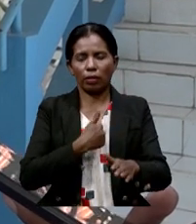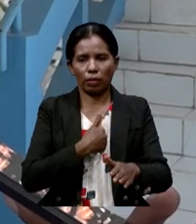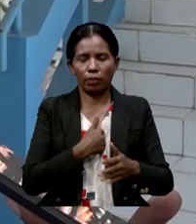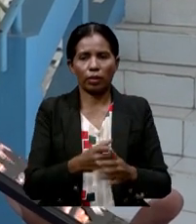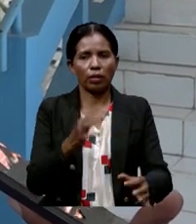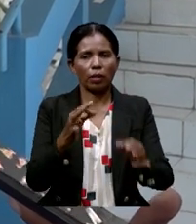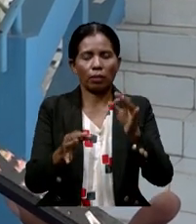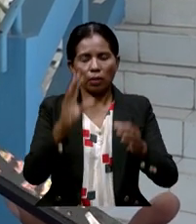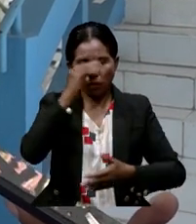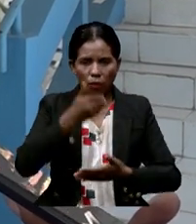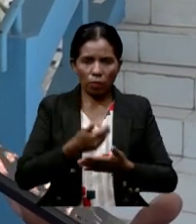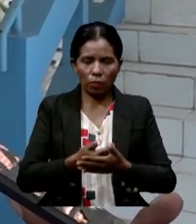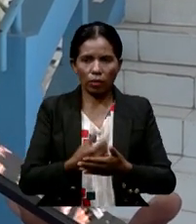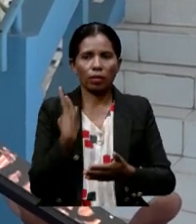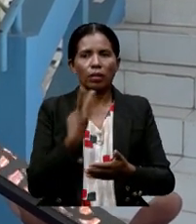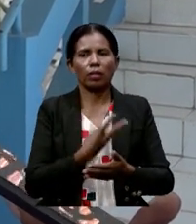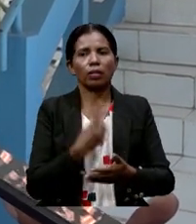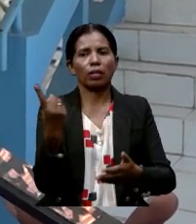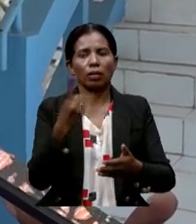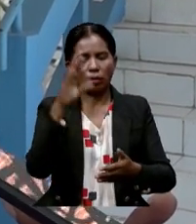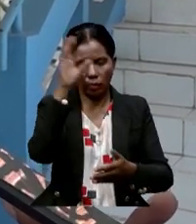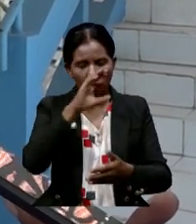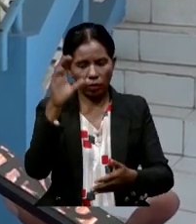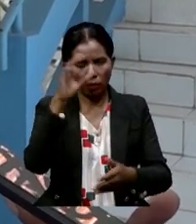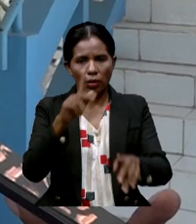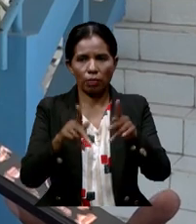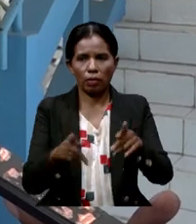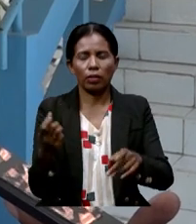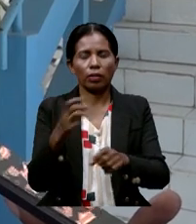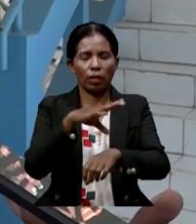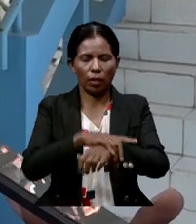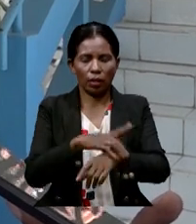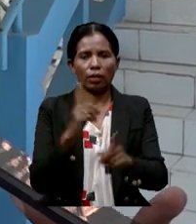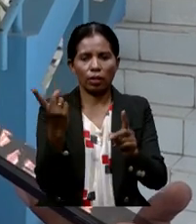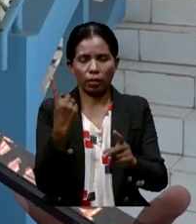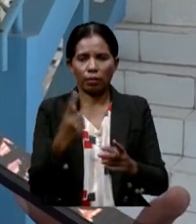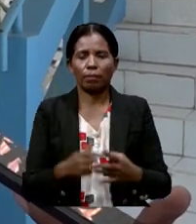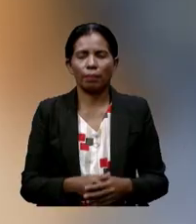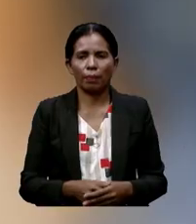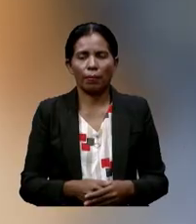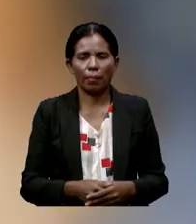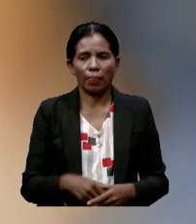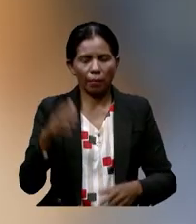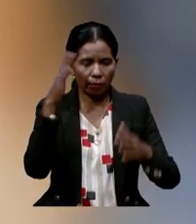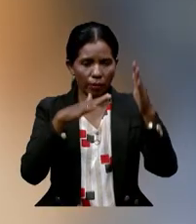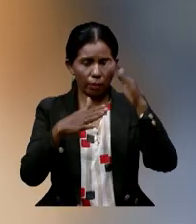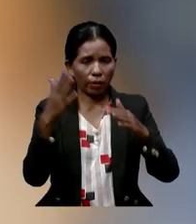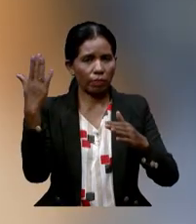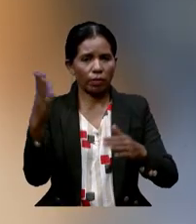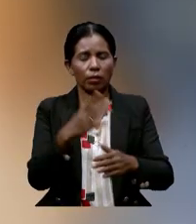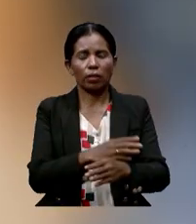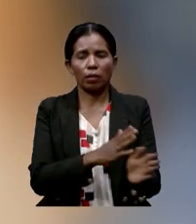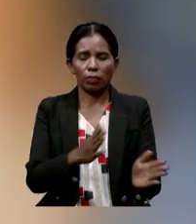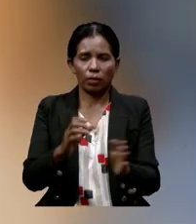uan da presentan ita napati buka tu suspeitu para ita hal kaptura motivu bakaju asal tamalu e maslidung ne se iha hela